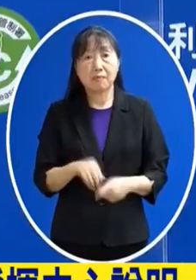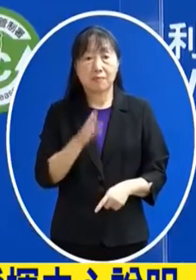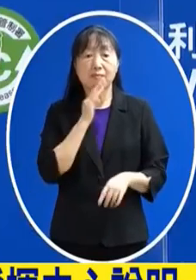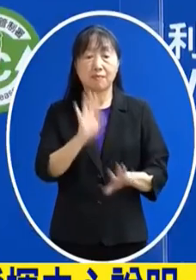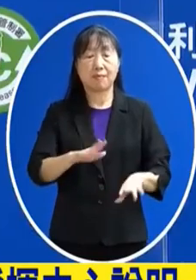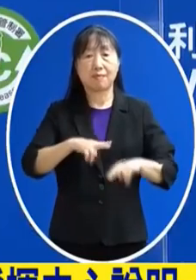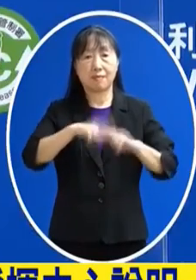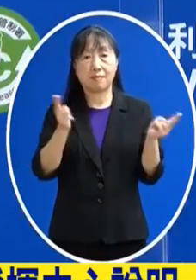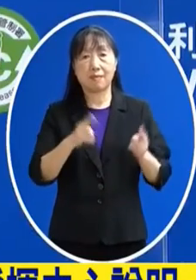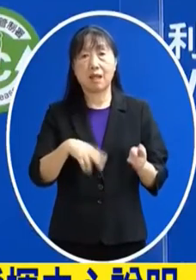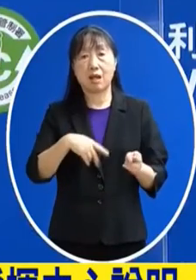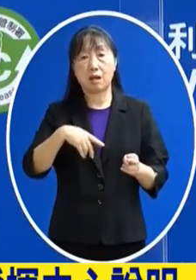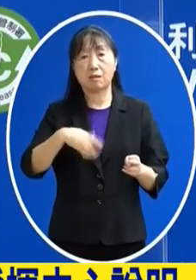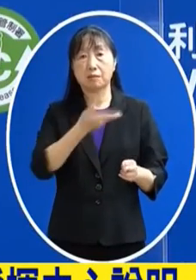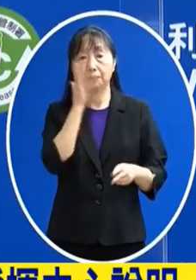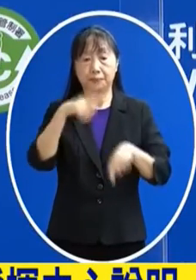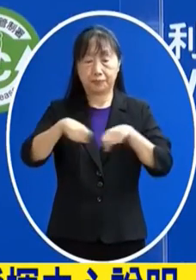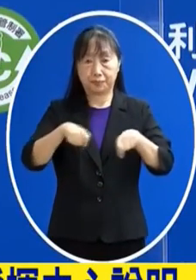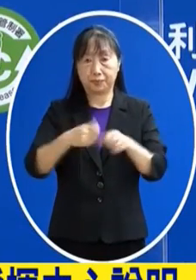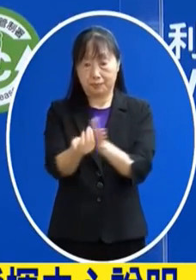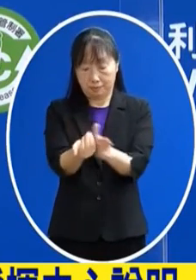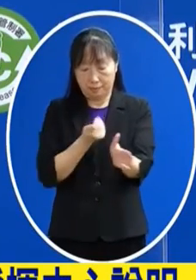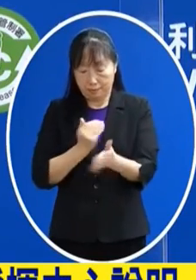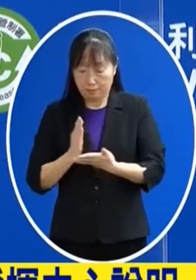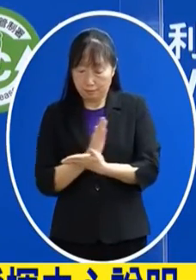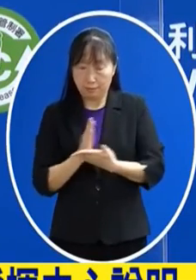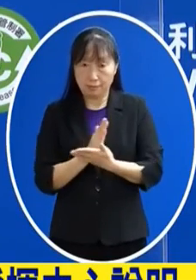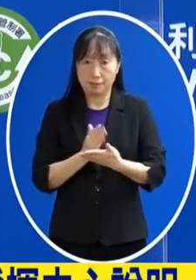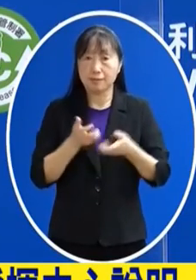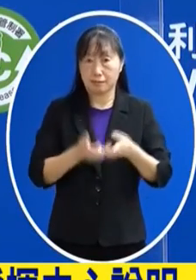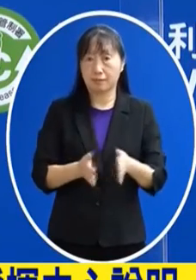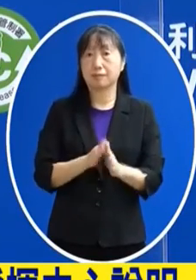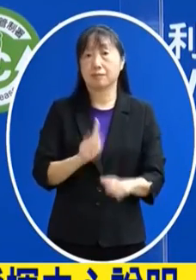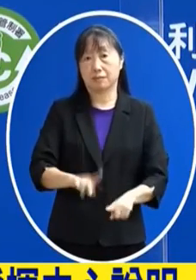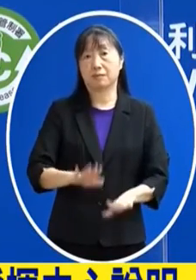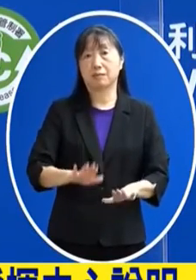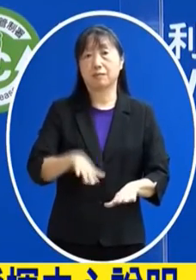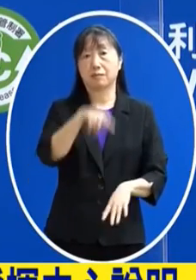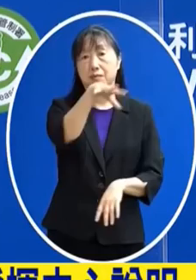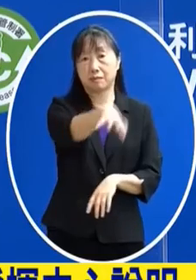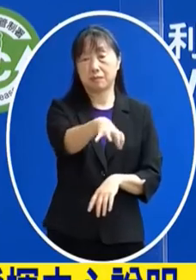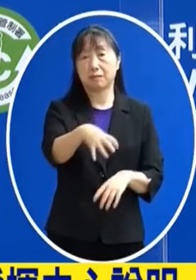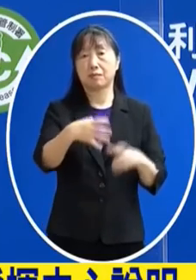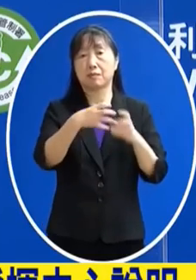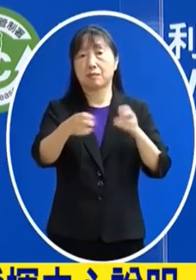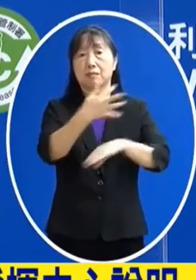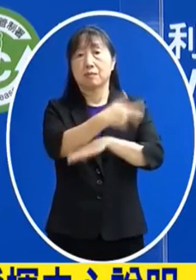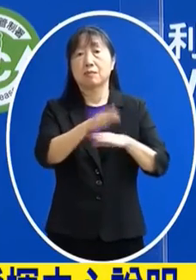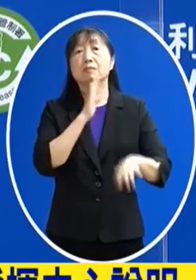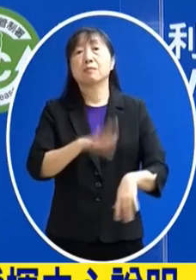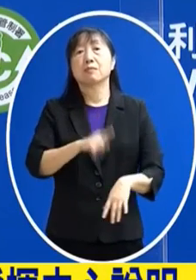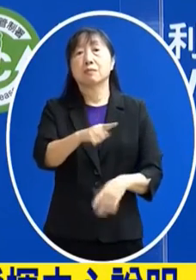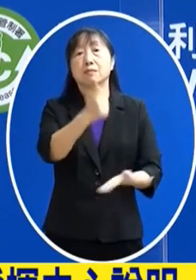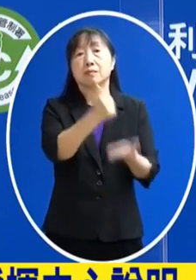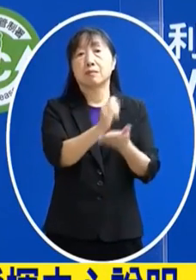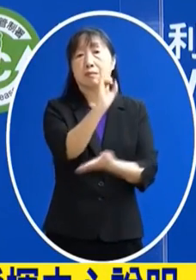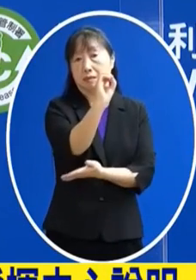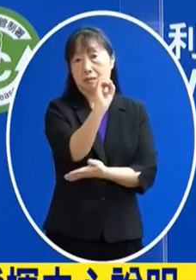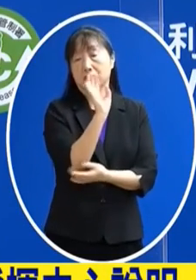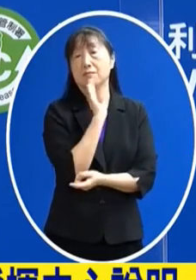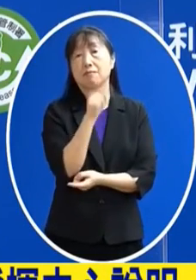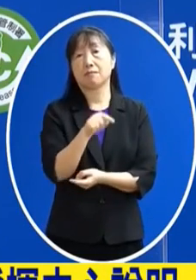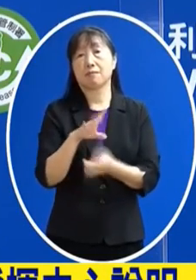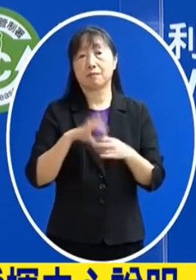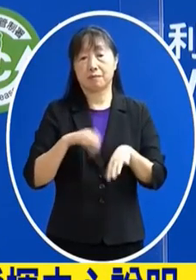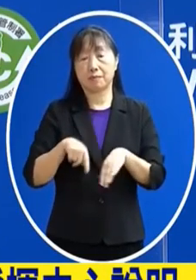泡，当然事先的评估哈非常的重要。那基本上柏柳到现在为止都是零确诊，那相关的一些检